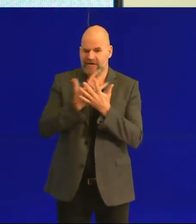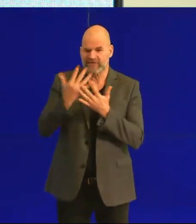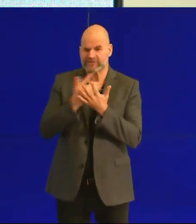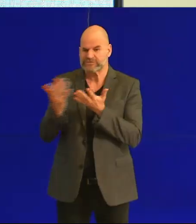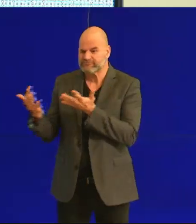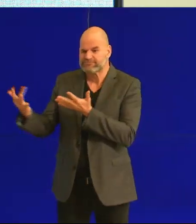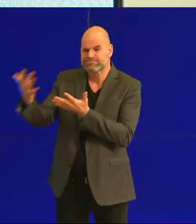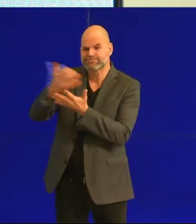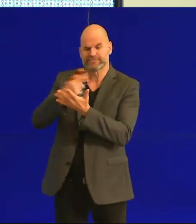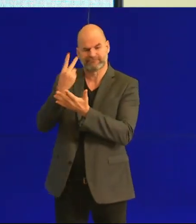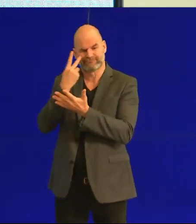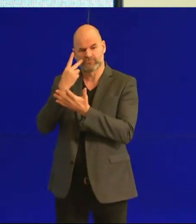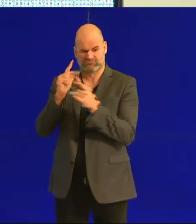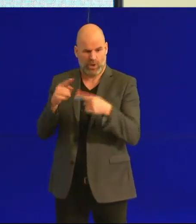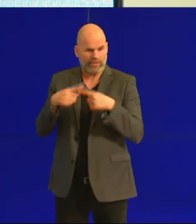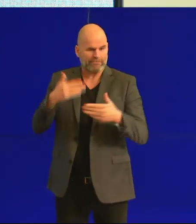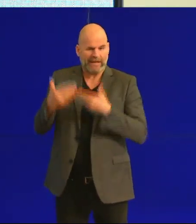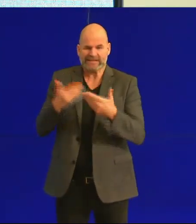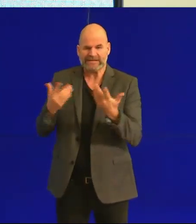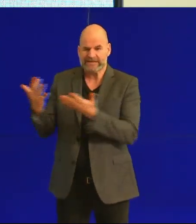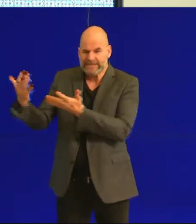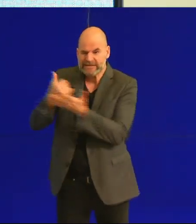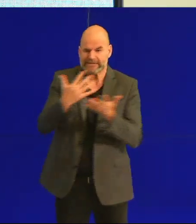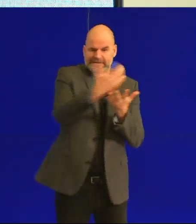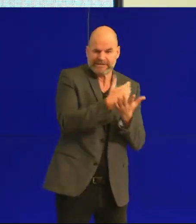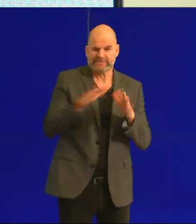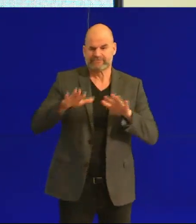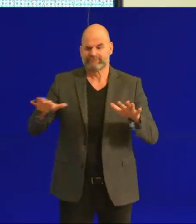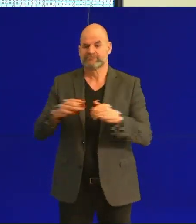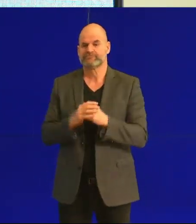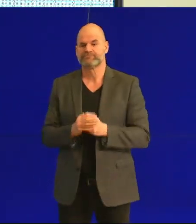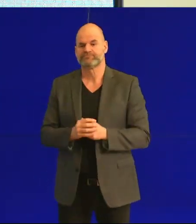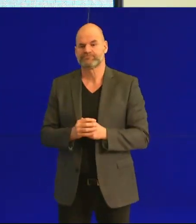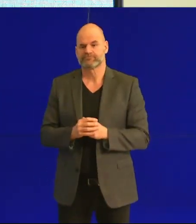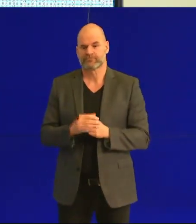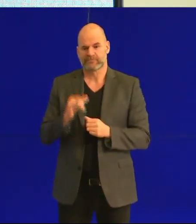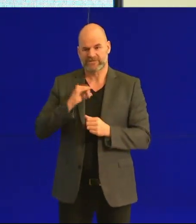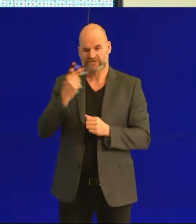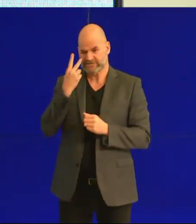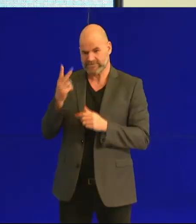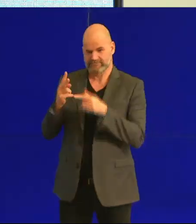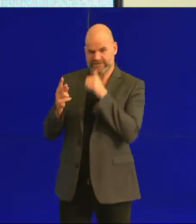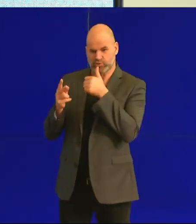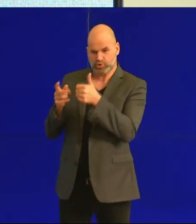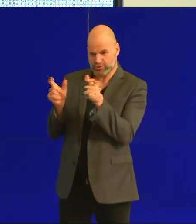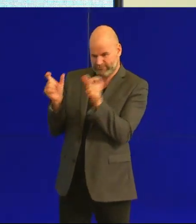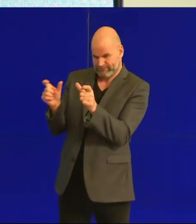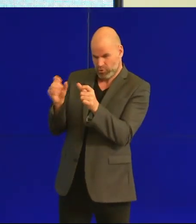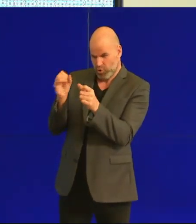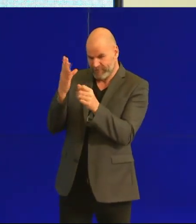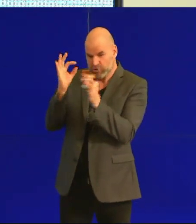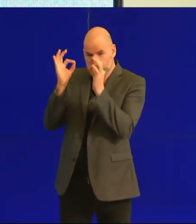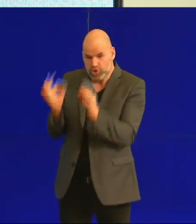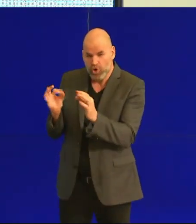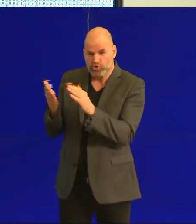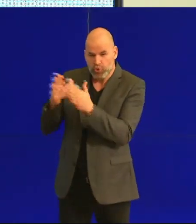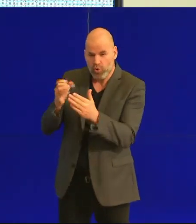avant d'entendre une liste de shopping l'espace art arabe d'autres datent souvent qu'une analyse l industrie smartbook photo